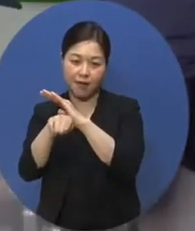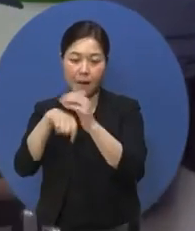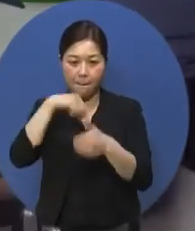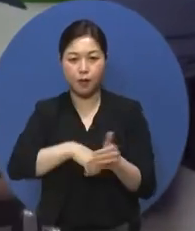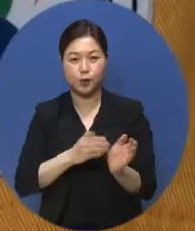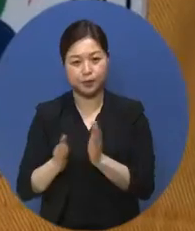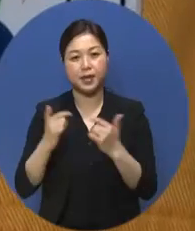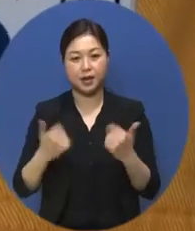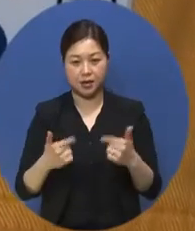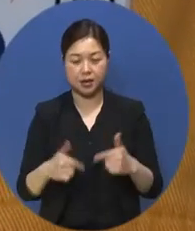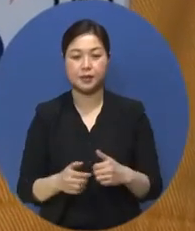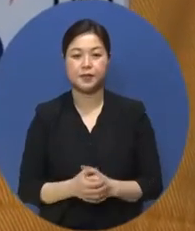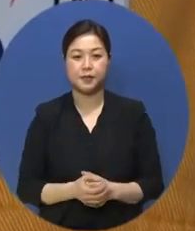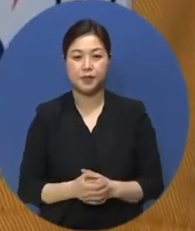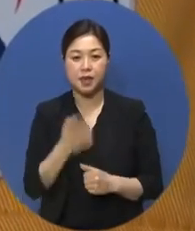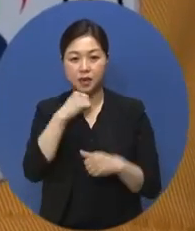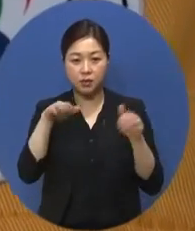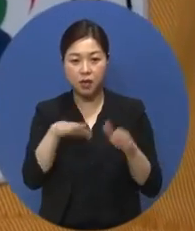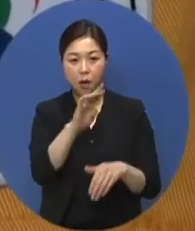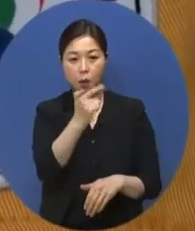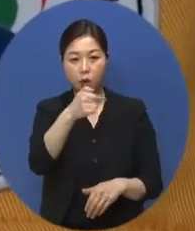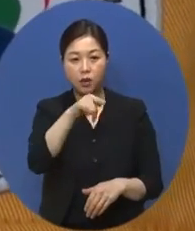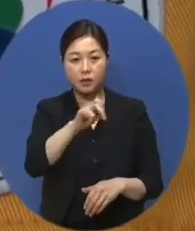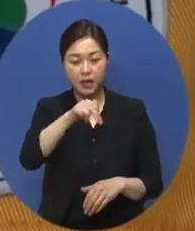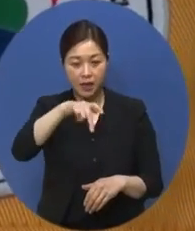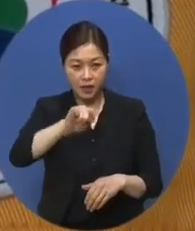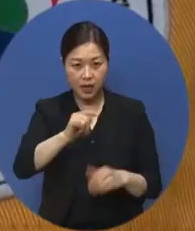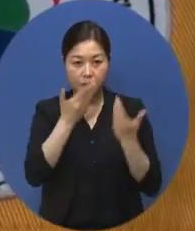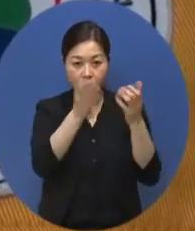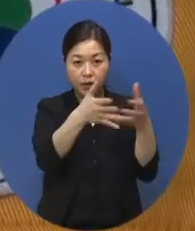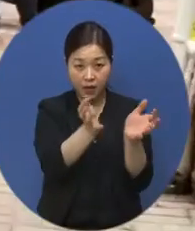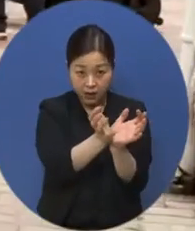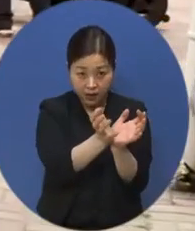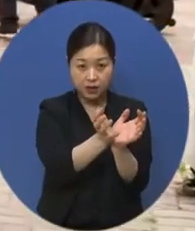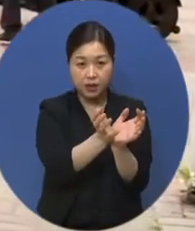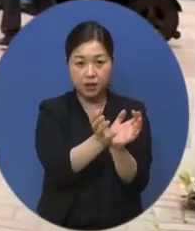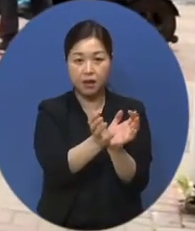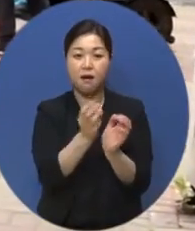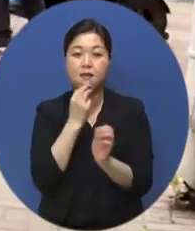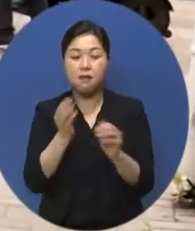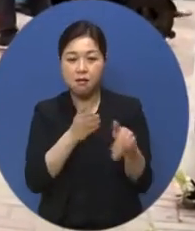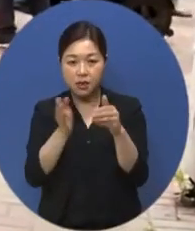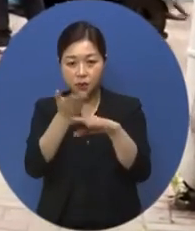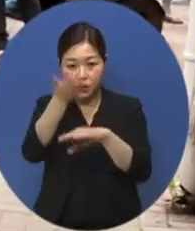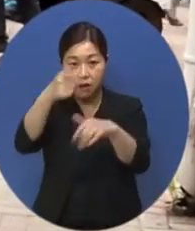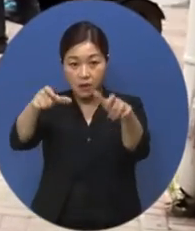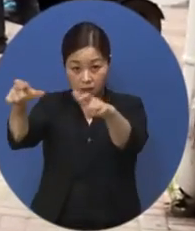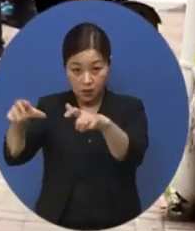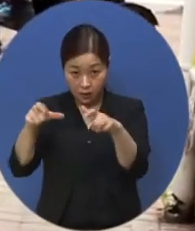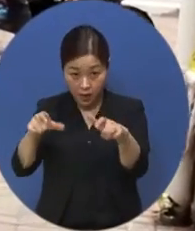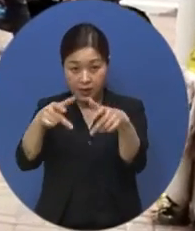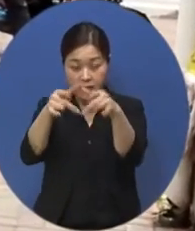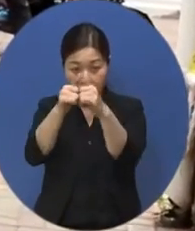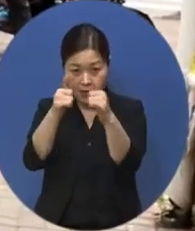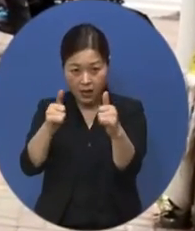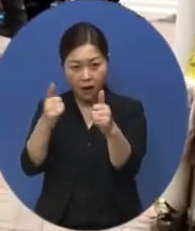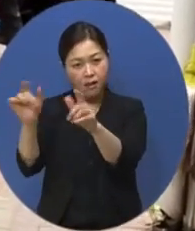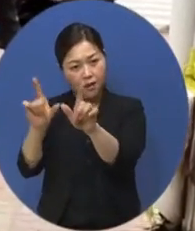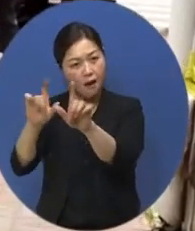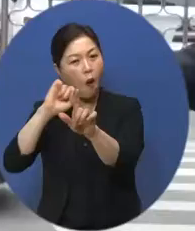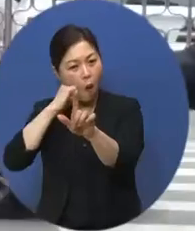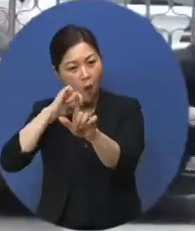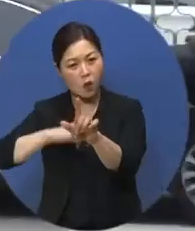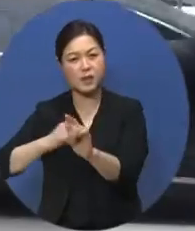돼 있습니다 천사 보험자 리 봉사단은 정기적으로 경기 북부지역의 장애인과 저소득 홀몸